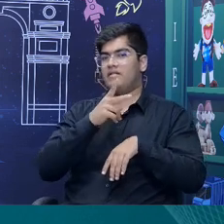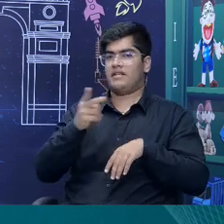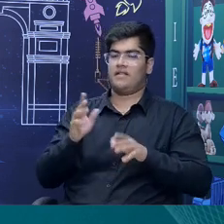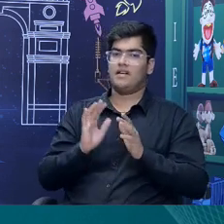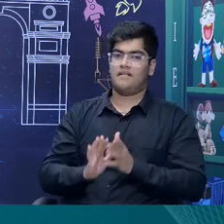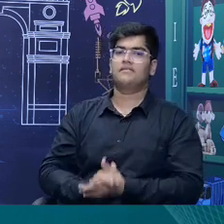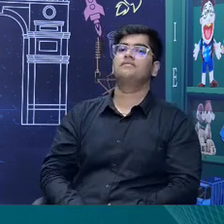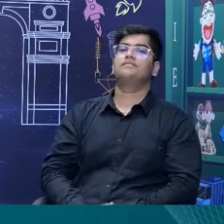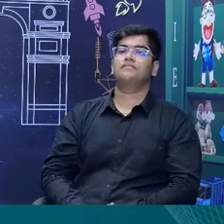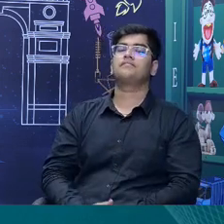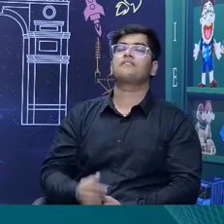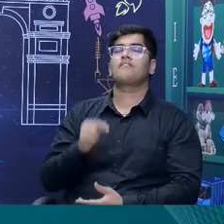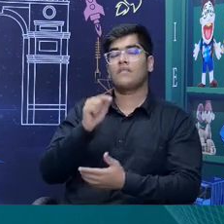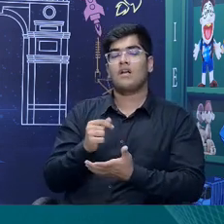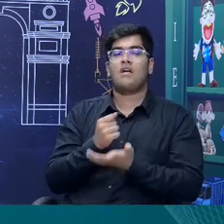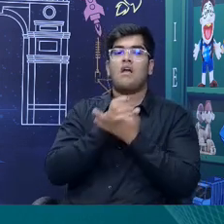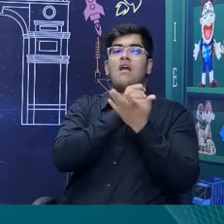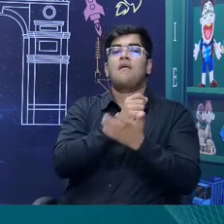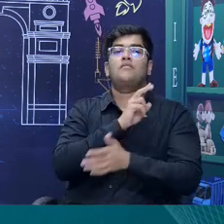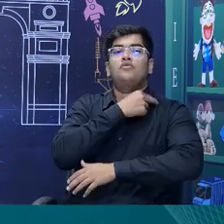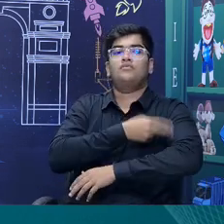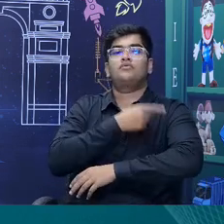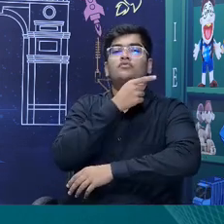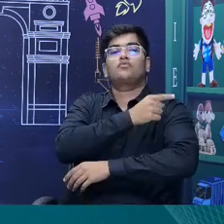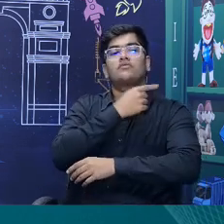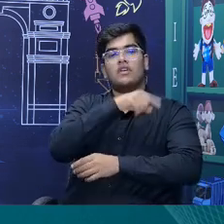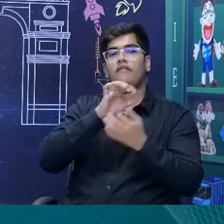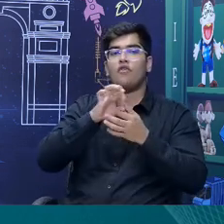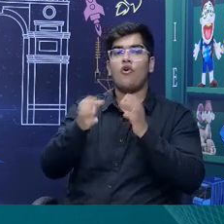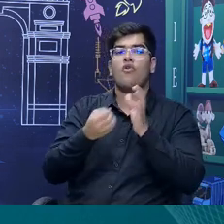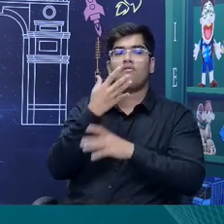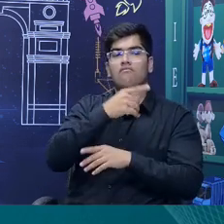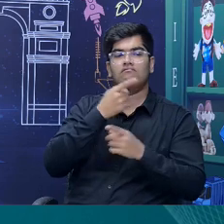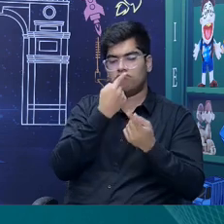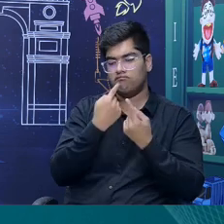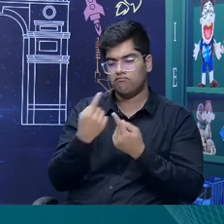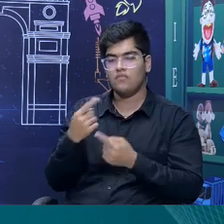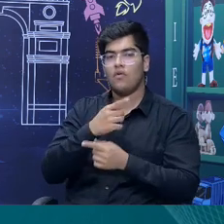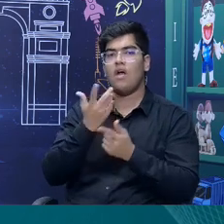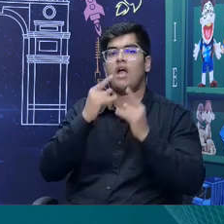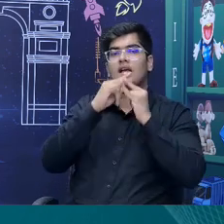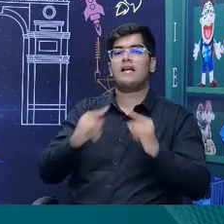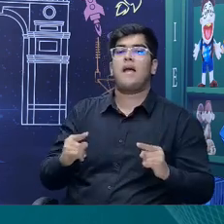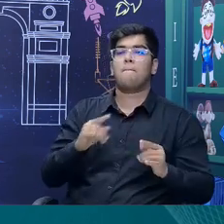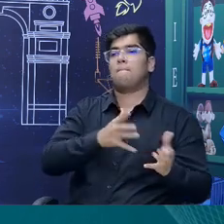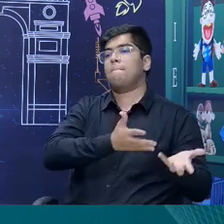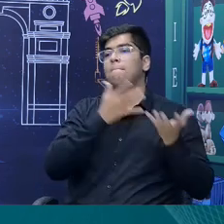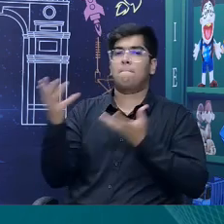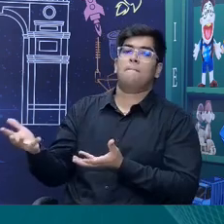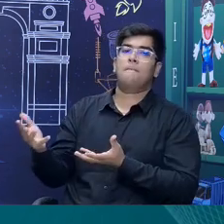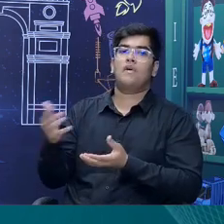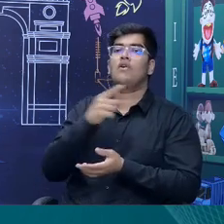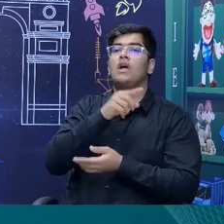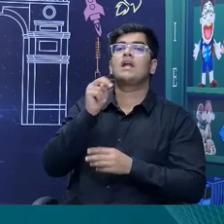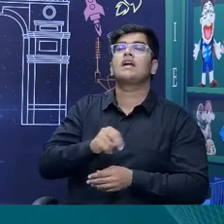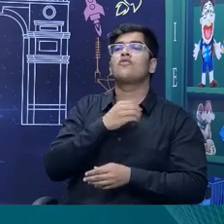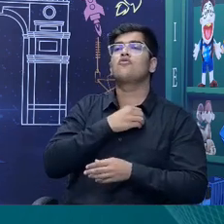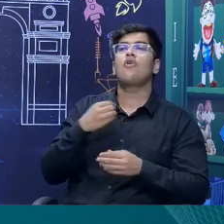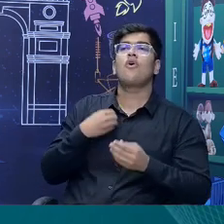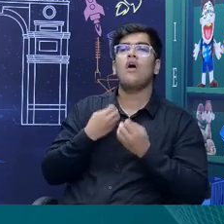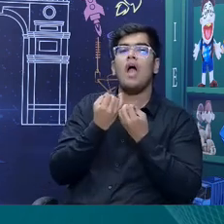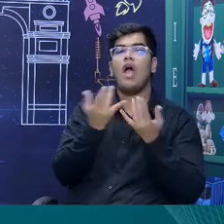तो आईटी हेल्प्स डी हॉस्पिटल इन ऑर्गेनाइजिंग डेट आई कैप चेकअप कैंप कितने हमें डॉक्टर चाहिए